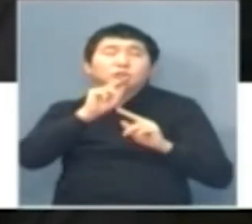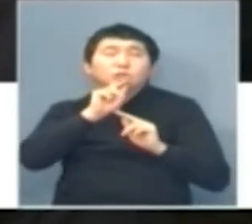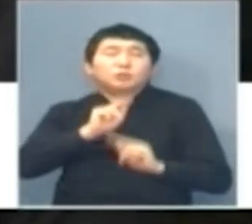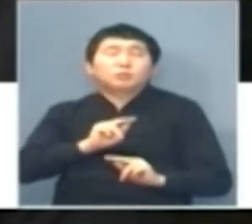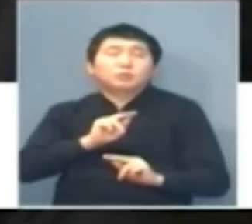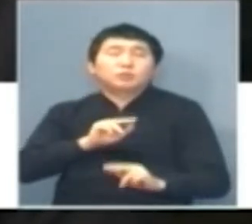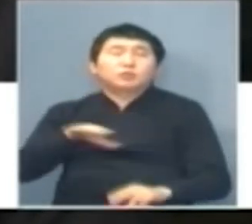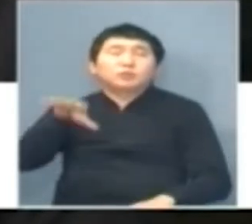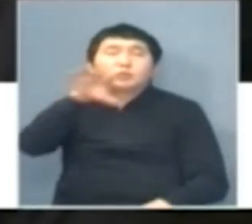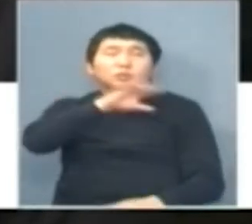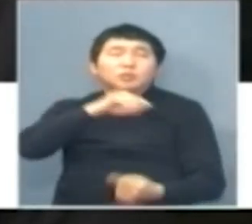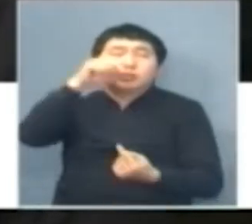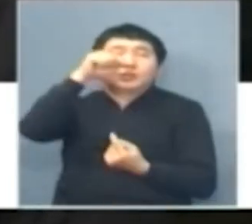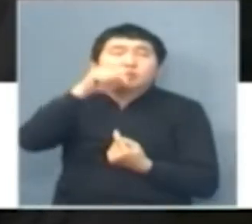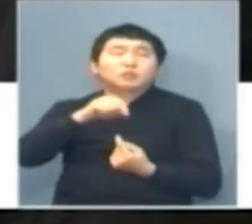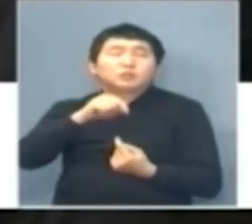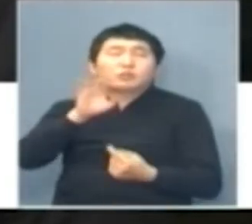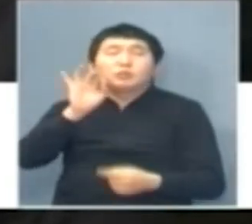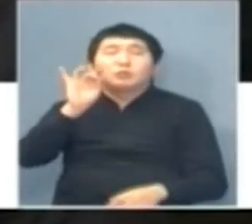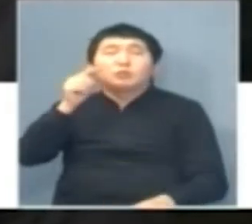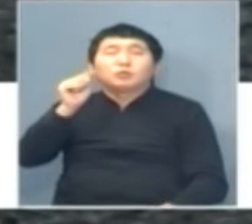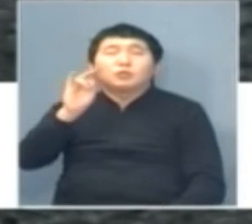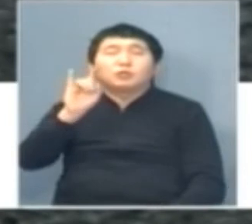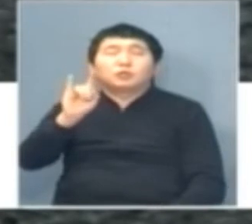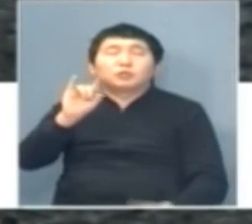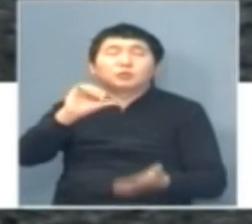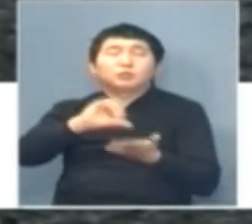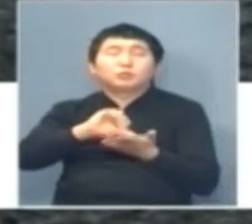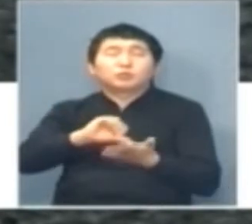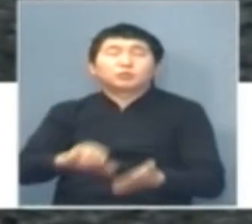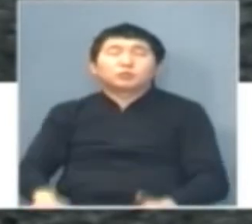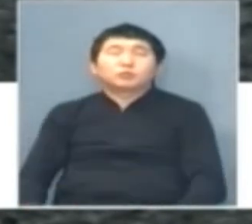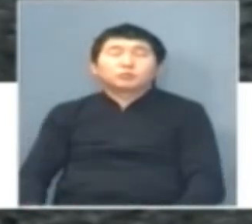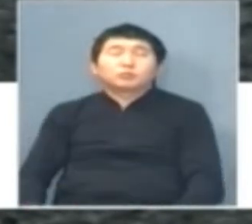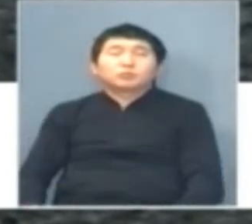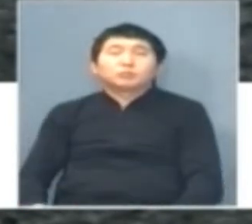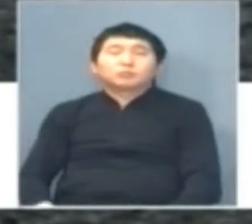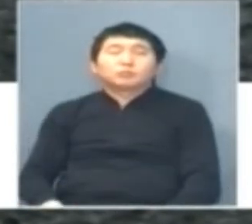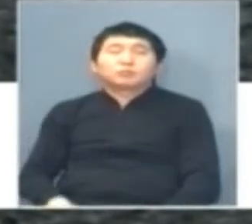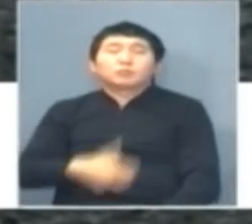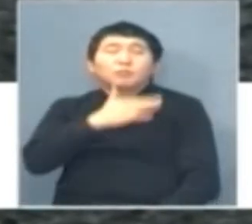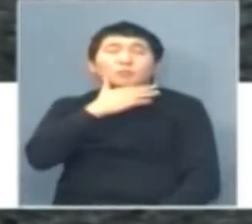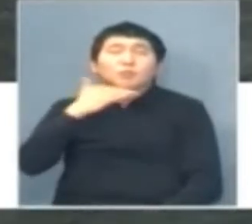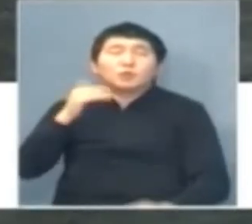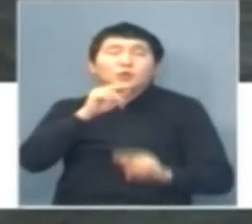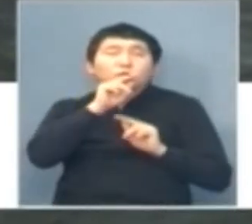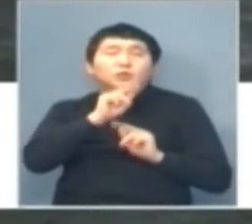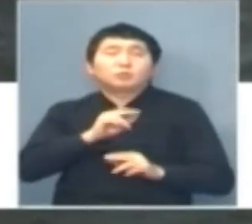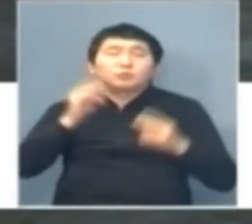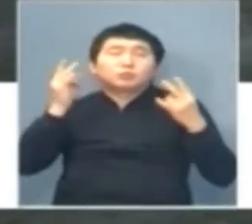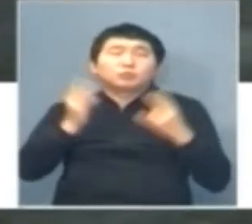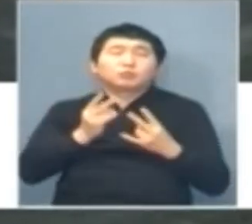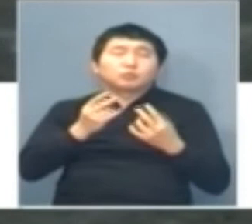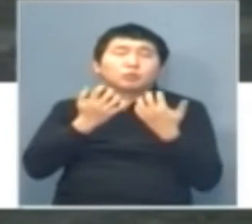все соответствующие наши органы областного управления. Члены комиссии отмечают, что впереди много работы и необходимо подсчитать